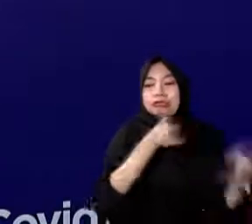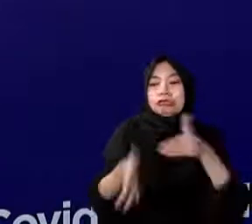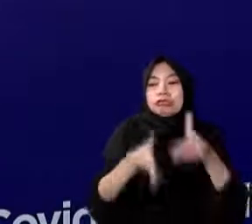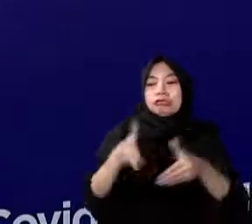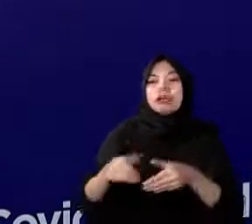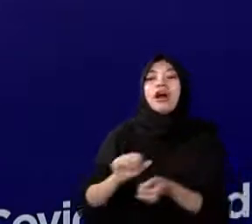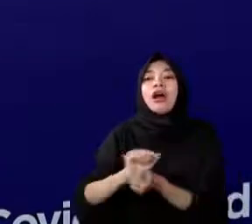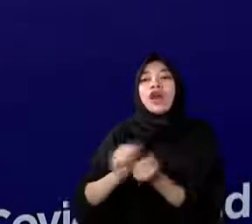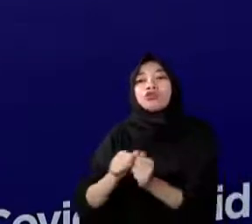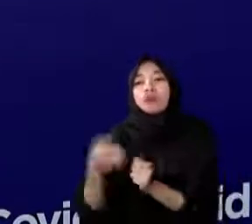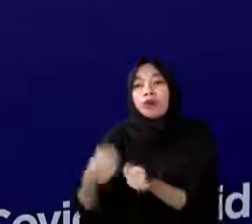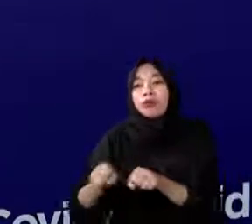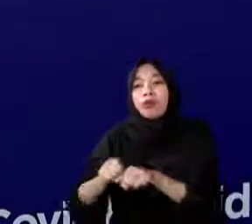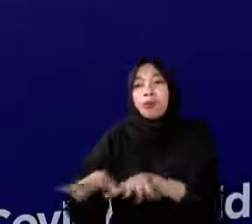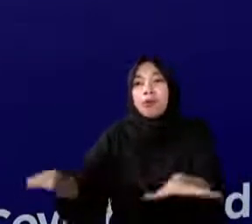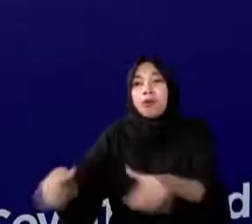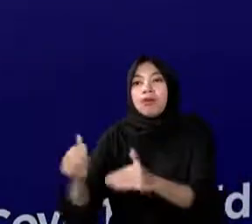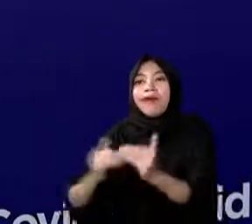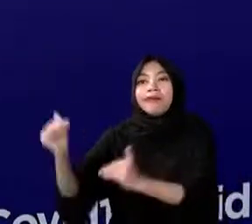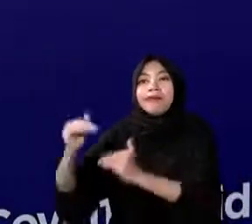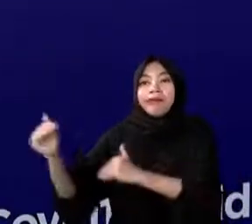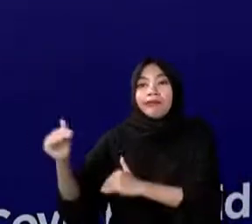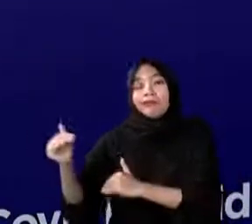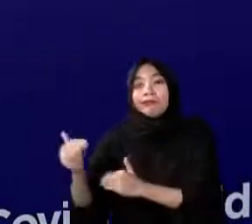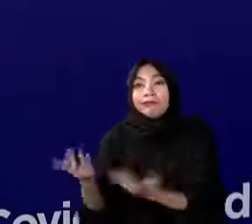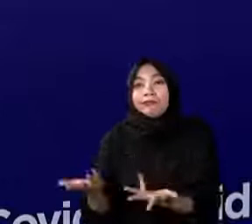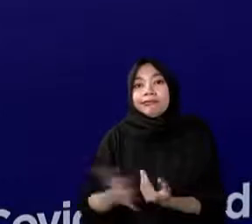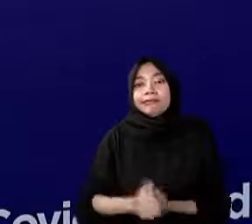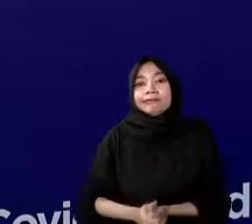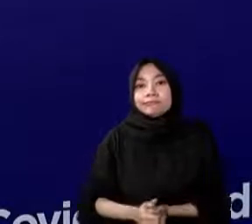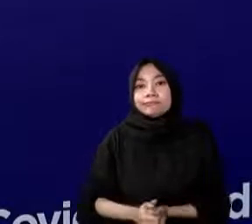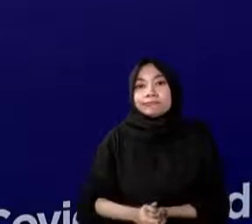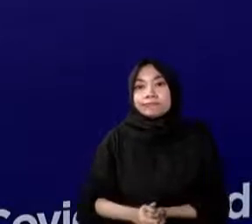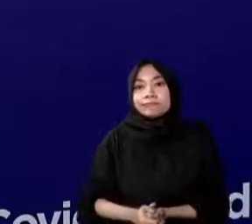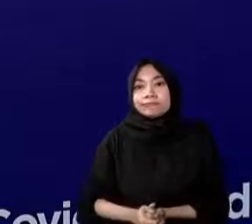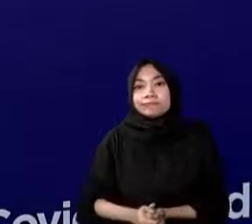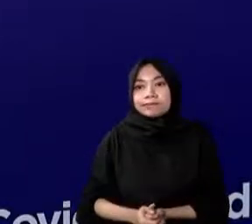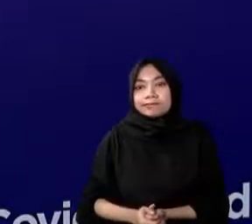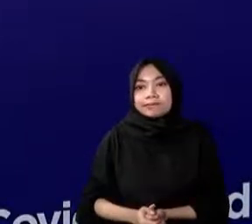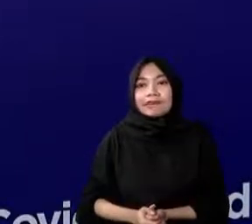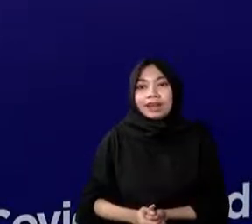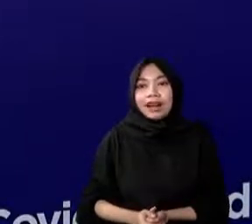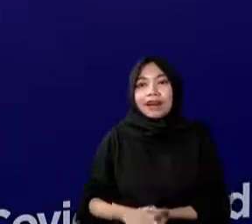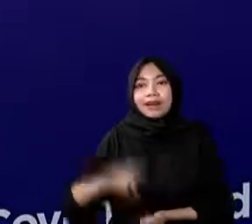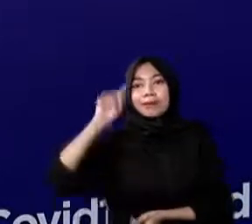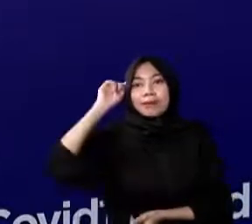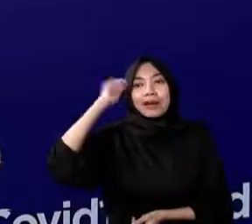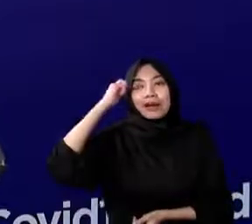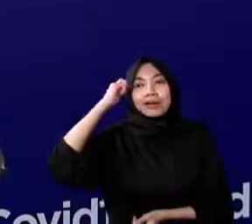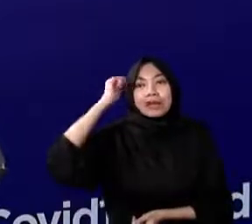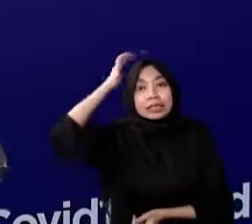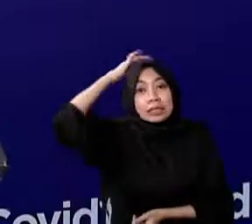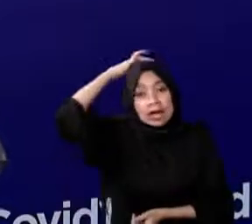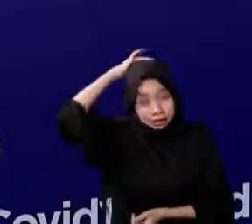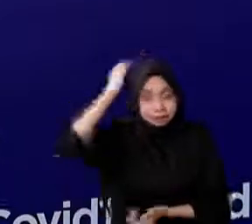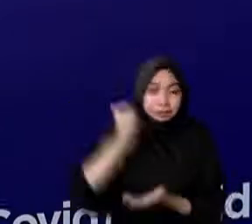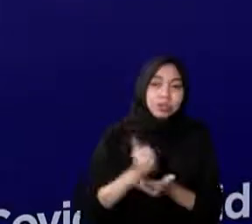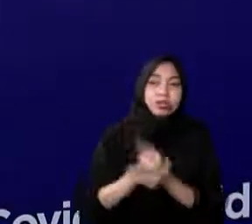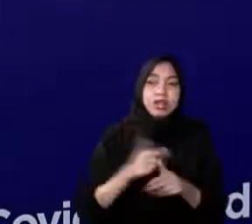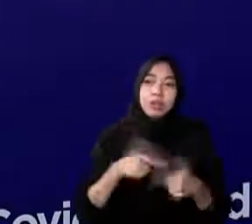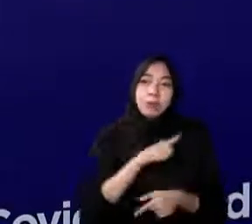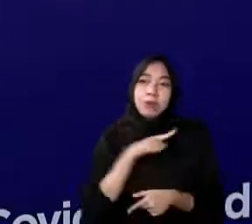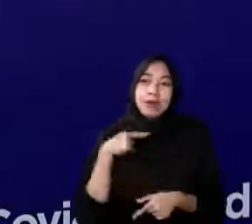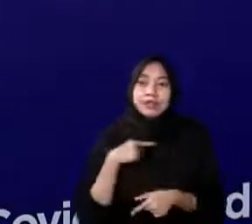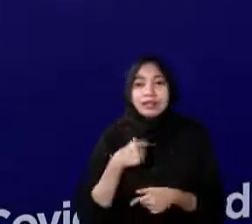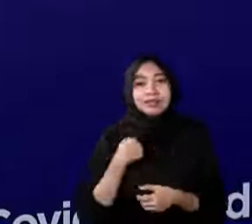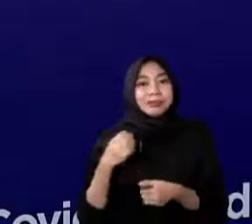kita lihat, dan mungkin salah satu sumbangsihnya memang seperti itu terjadi. Lagi-lagi ini pengingat untuk kita semua, saya belum bahas di sini dampak libur panjang. Saat ini